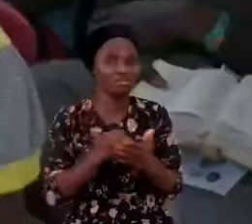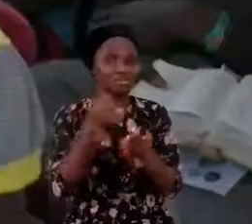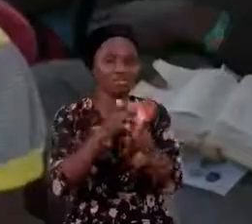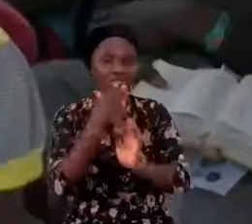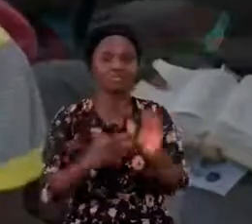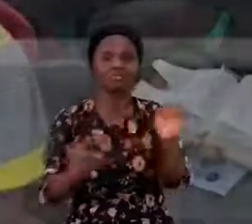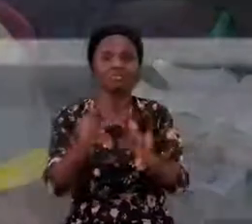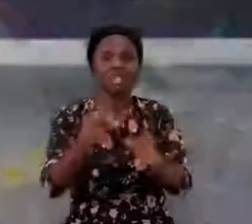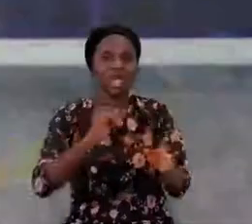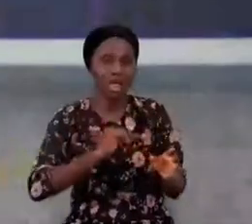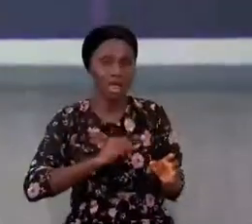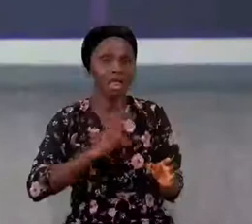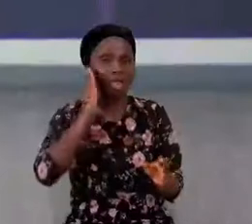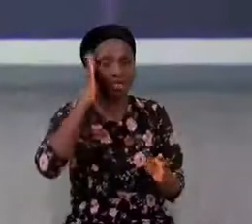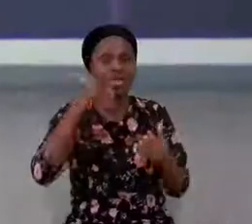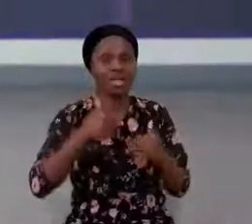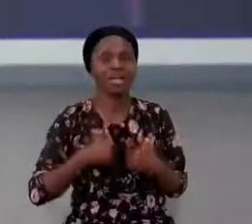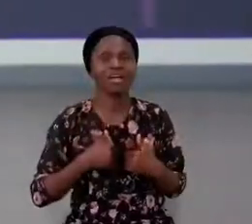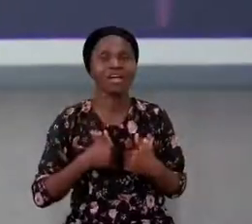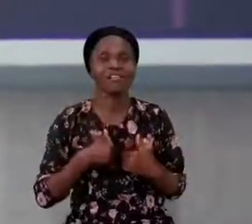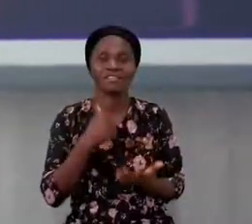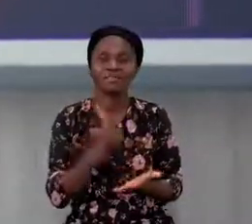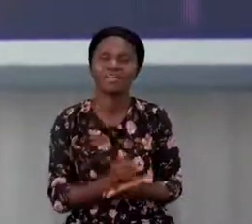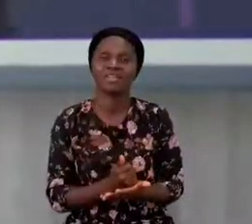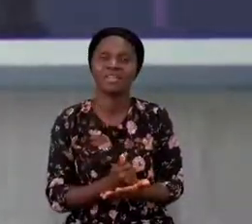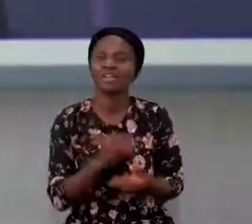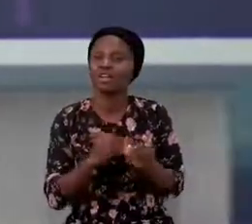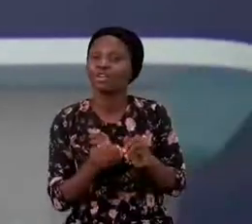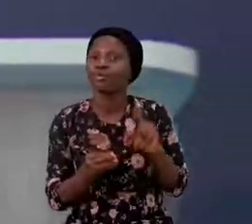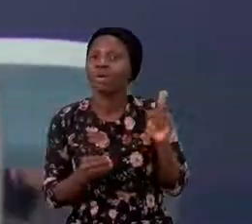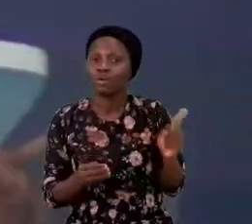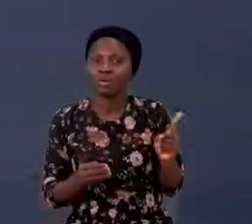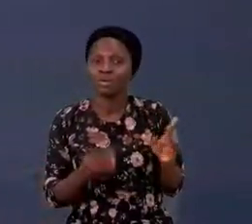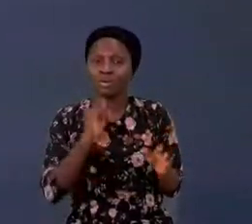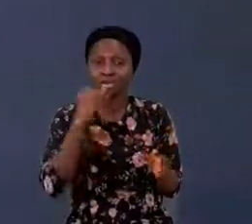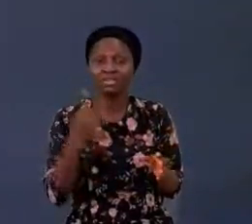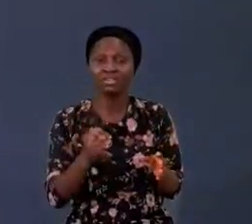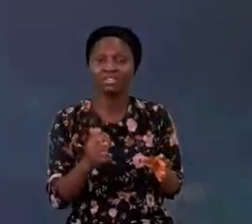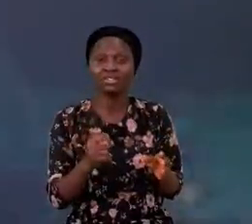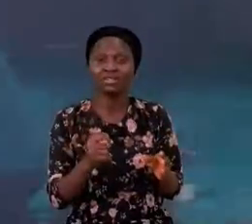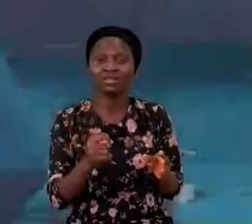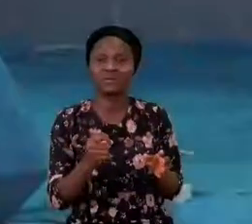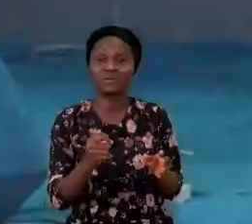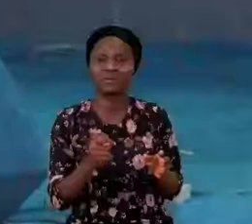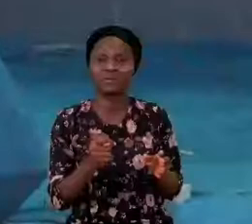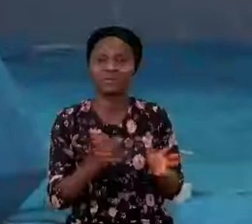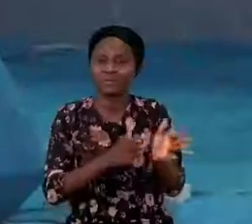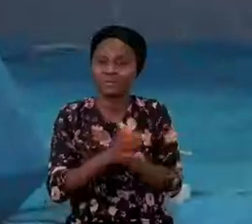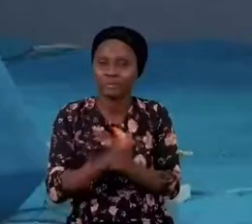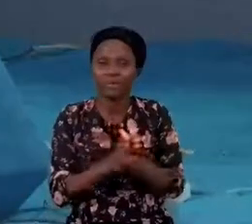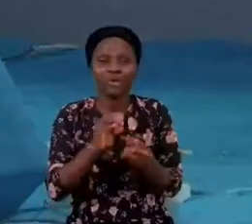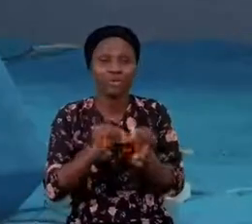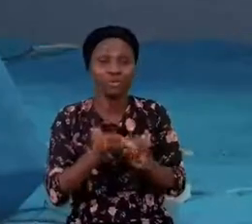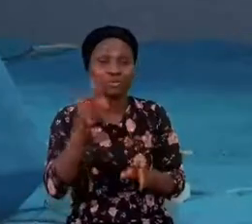Premièrement, c'est la passion. Deuxièmement, c'est la poursuite. Et troisième élément, la persévérance.